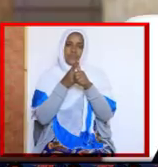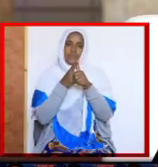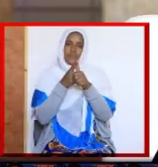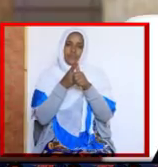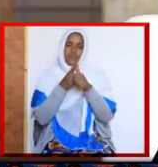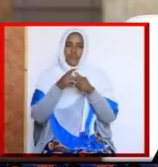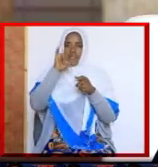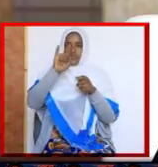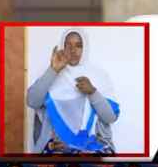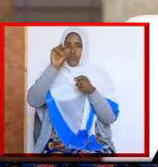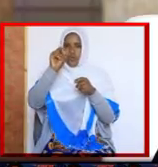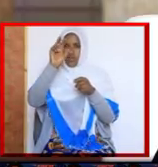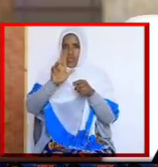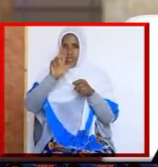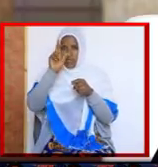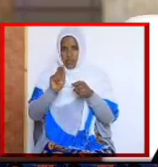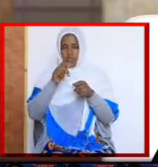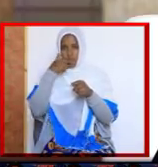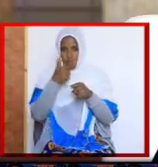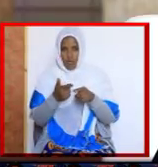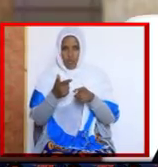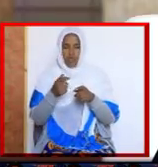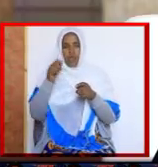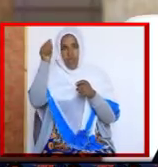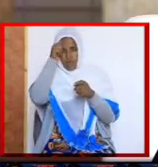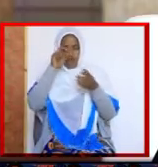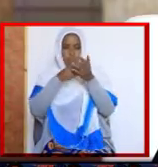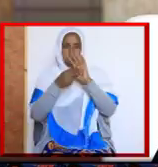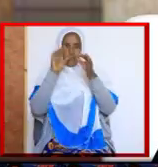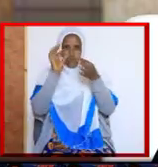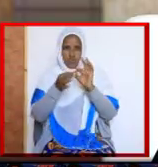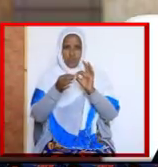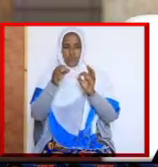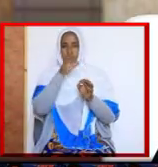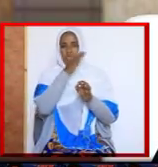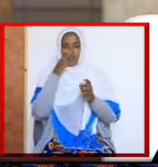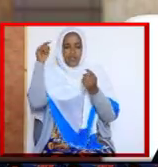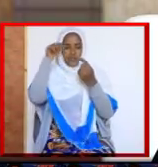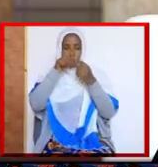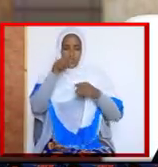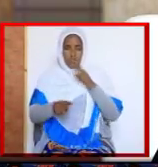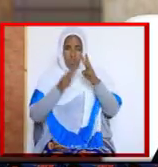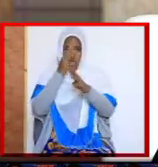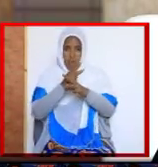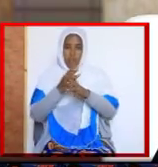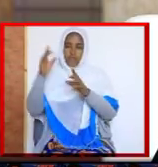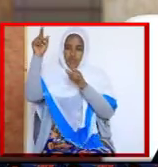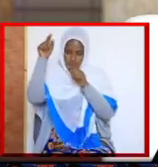ዘወረደ ነው የሚባልና ዘወረደ የሚታሰበው ምን አዳም ማለት ነው። አዳም ከገነት ወደዚህ ዓለም በድሎ